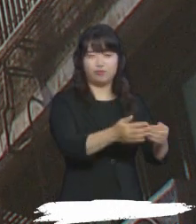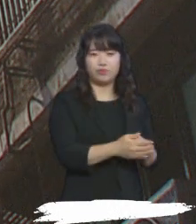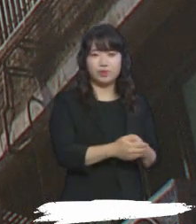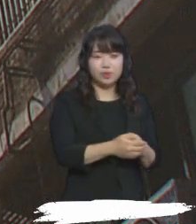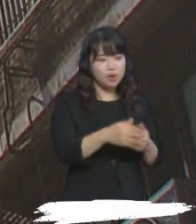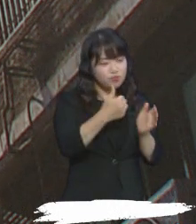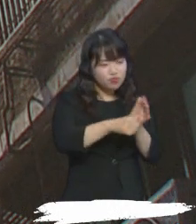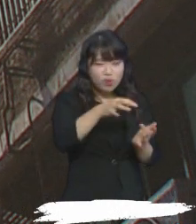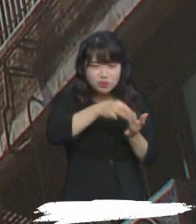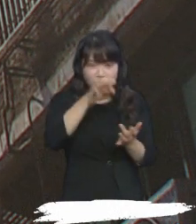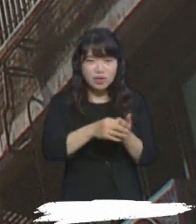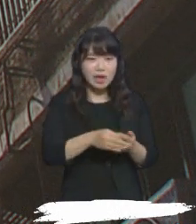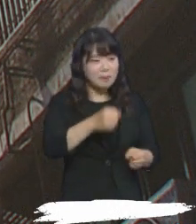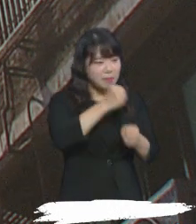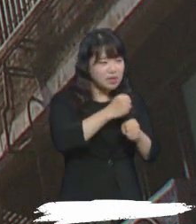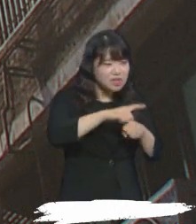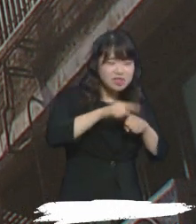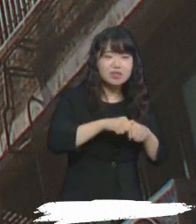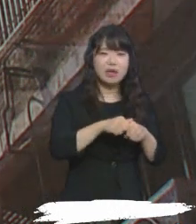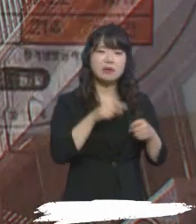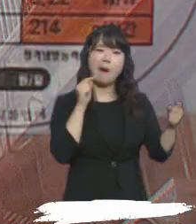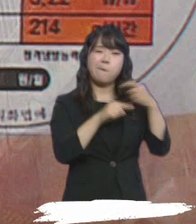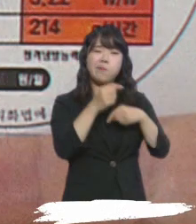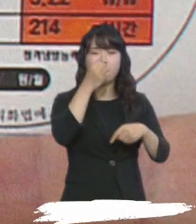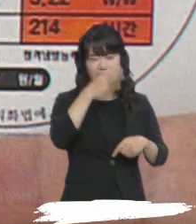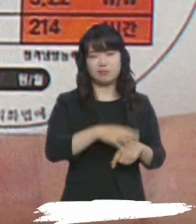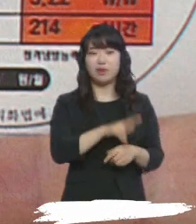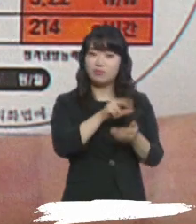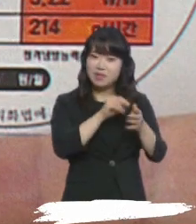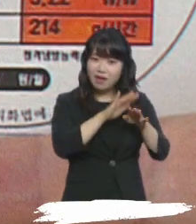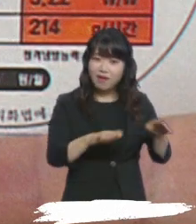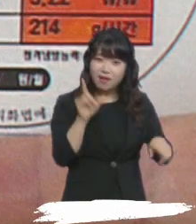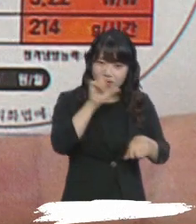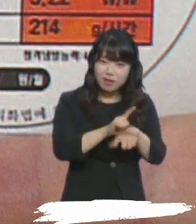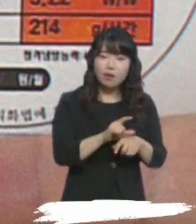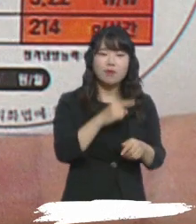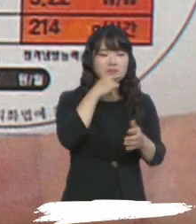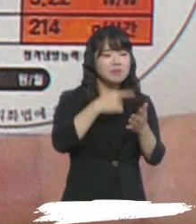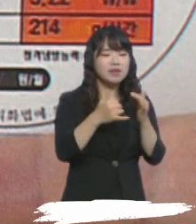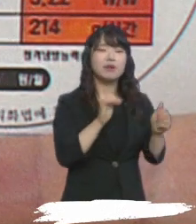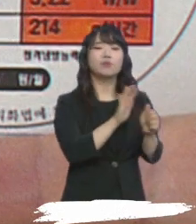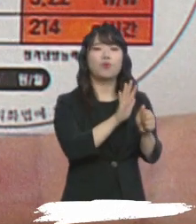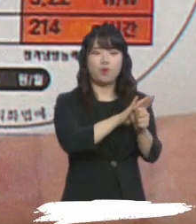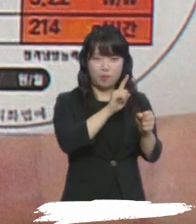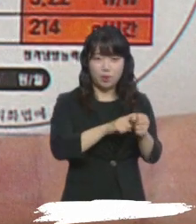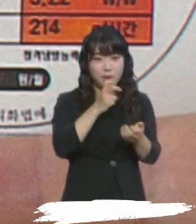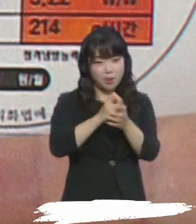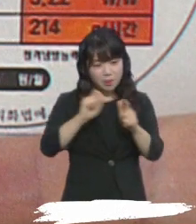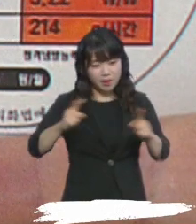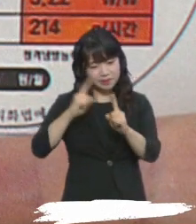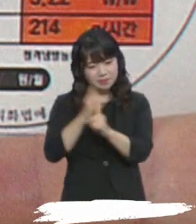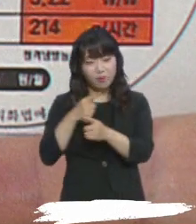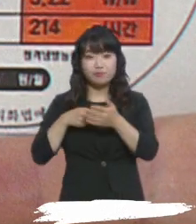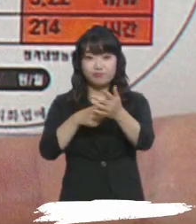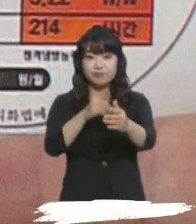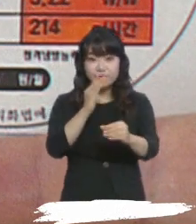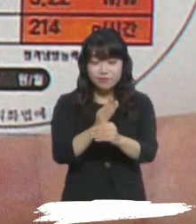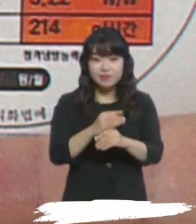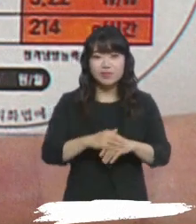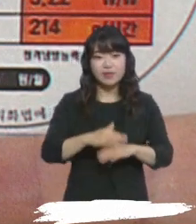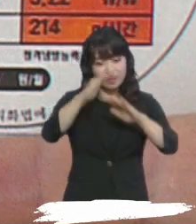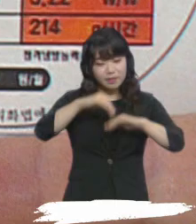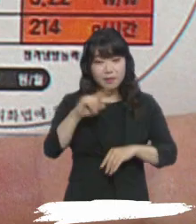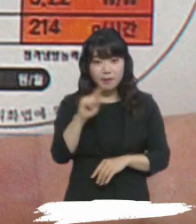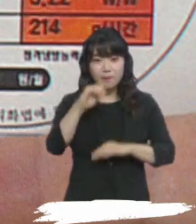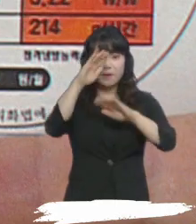등 불편한 점이 많다고 합니다. 이 같은 문제 해결과 함께 피해 주민 지원을 확대하기 위한 관련법 개정이 추진되고 있습니다.